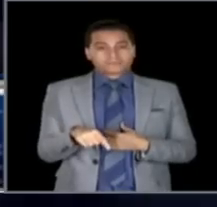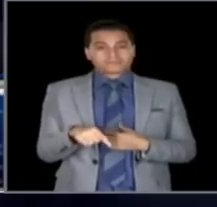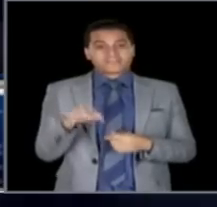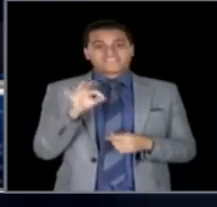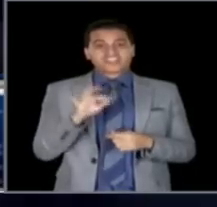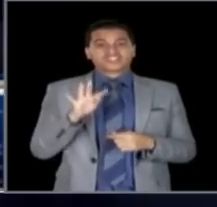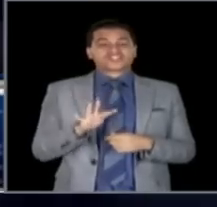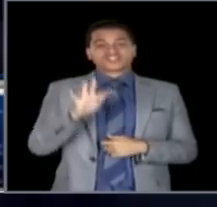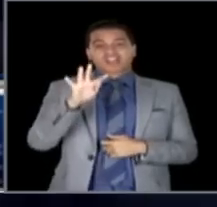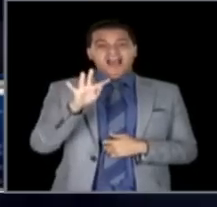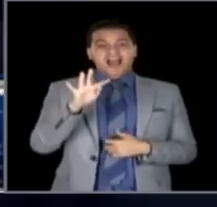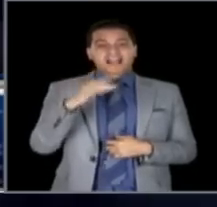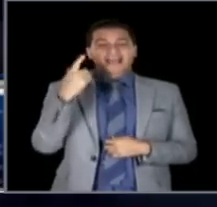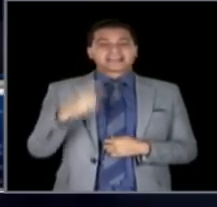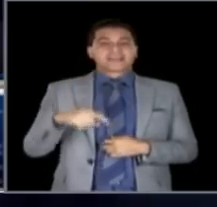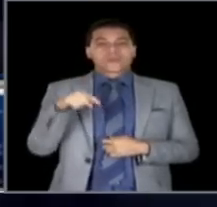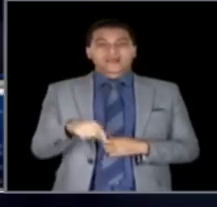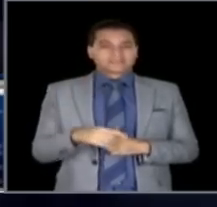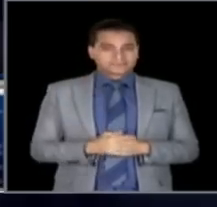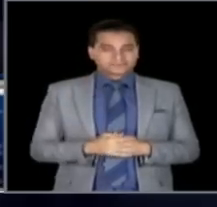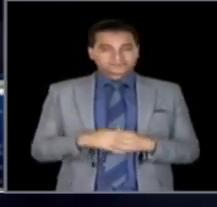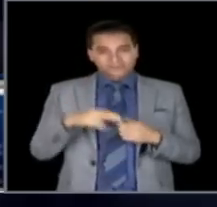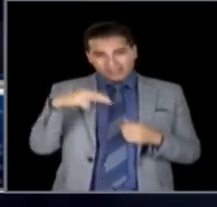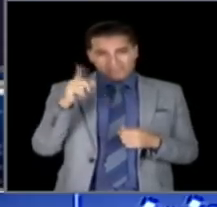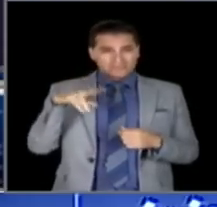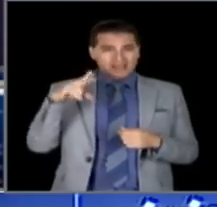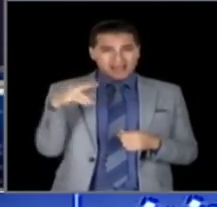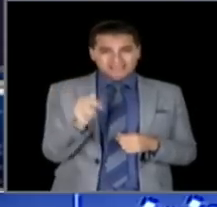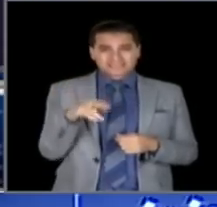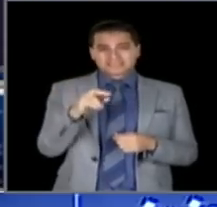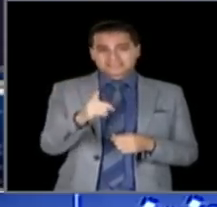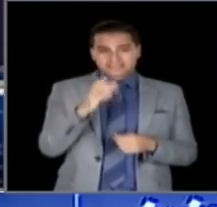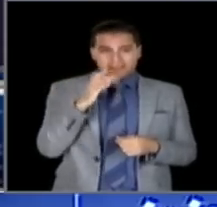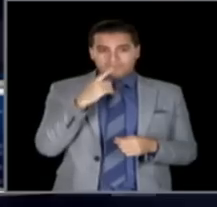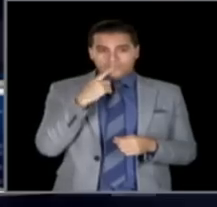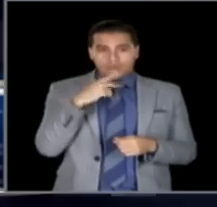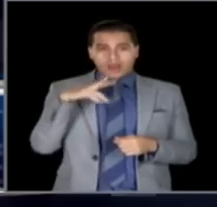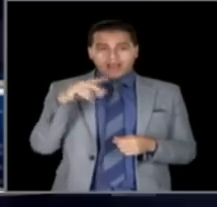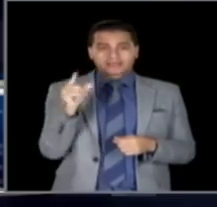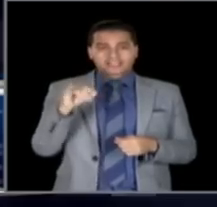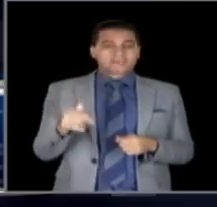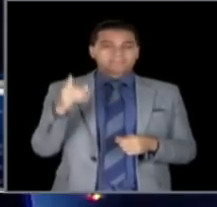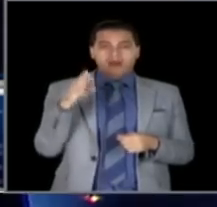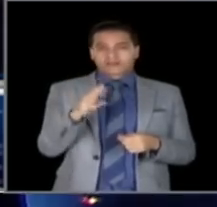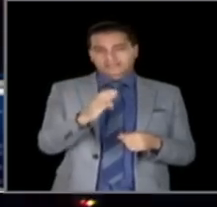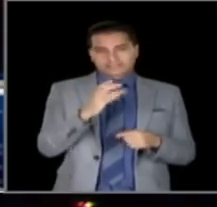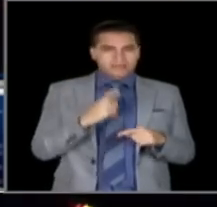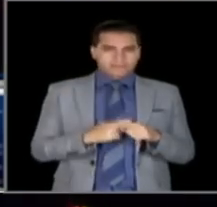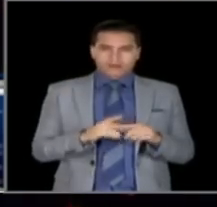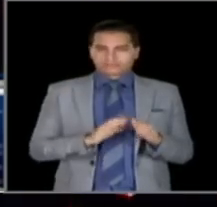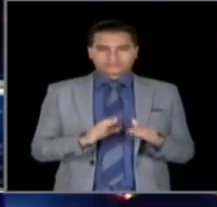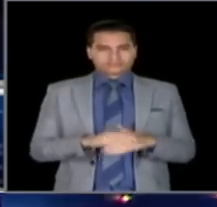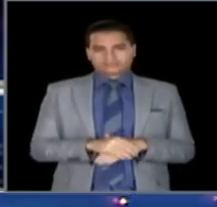في شرق الدوله دي. عبد العزيز اجابتك. الدنمارك. اجابه خاطئه.